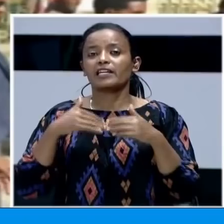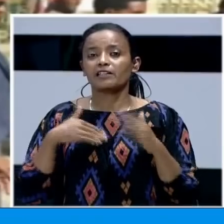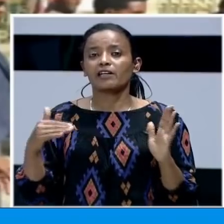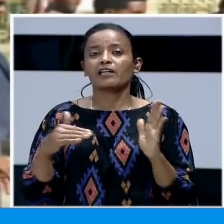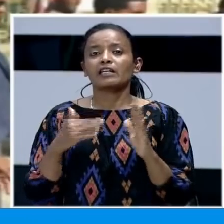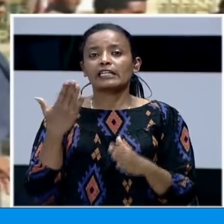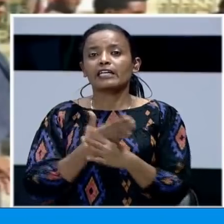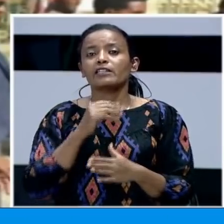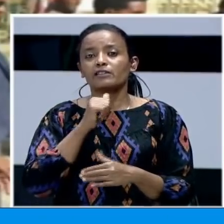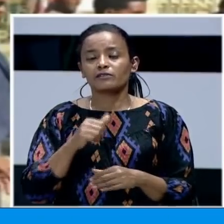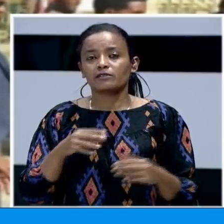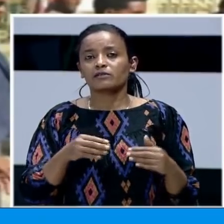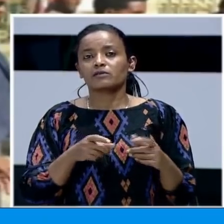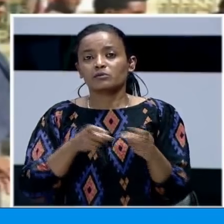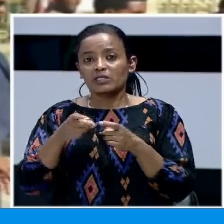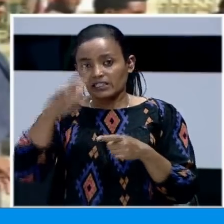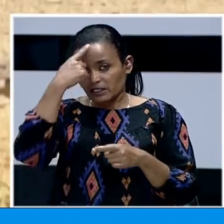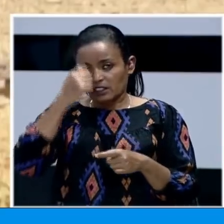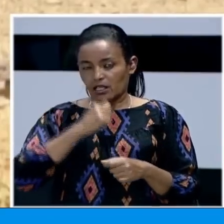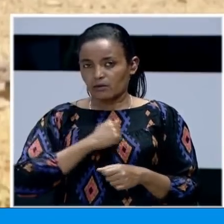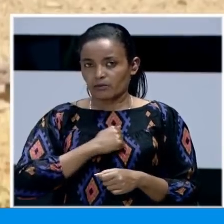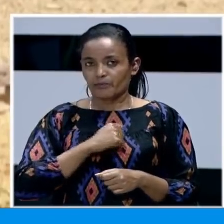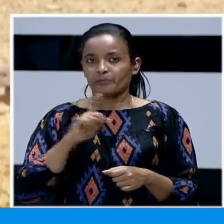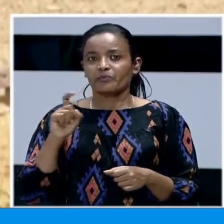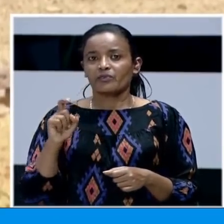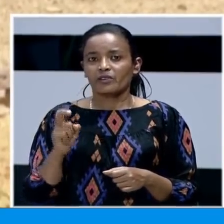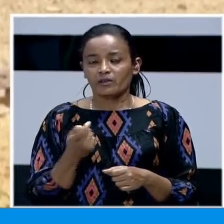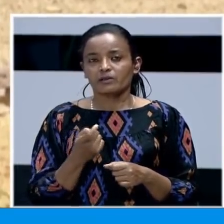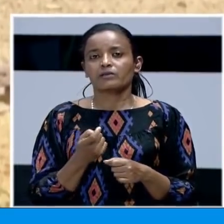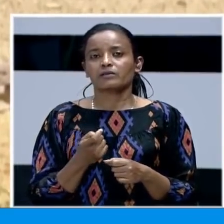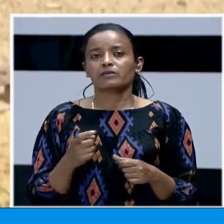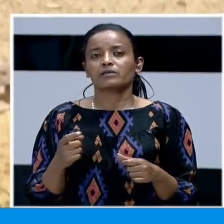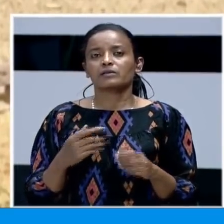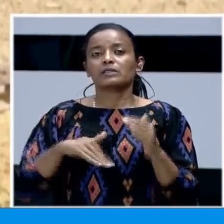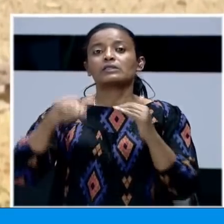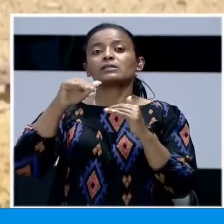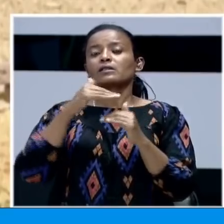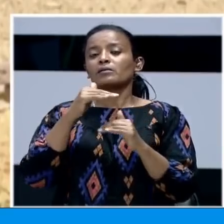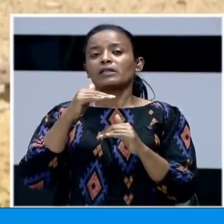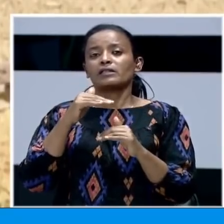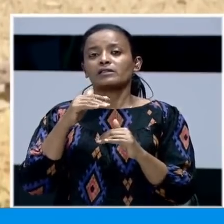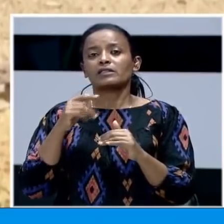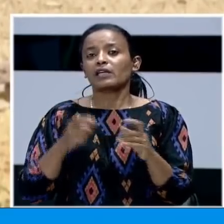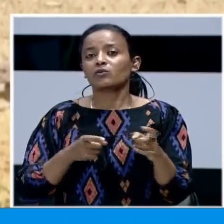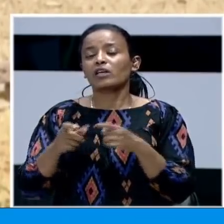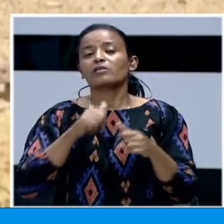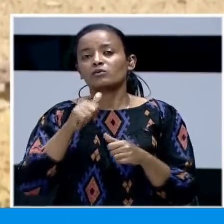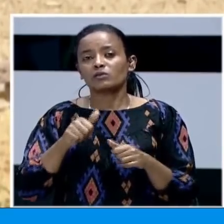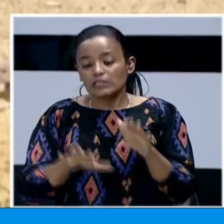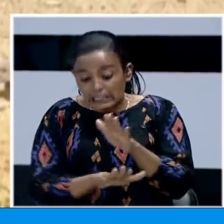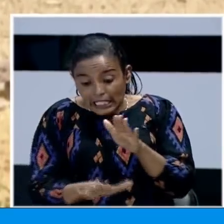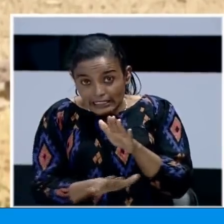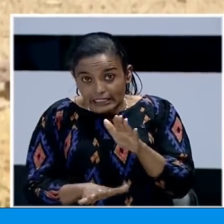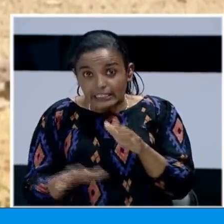ይብላ መራሕትና ብጣዕሚ ኢና ዝኣምንኩ እንተኾነ ቀፈ ቢልና ክንከይድ ተላዕሊ ብታ ጥራሓ እዩ ትኹን ታ ምምራሕ ትውረደ